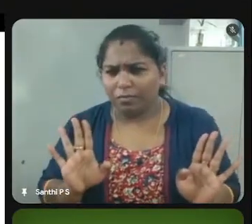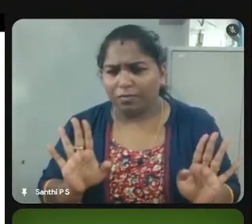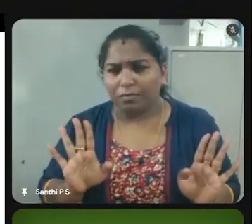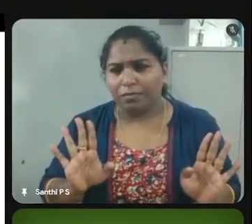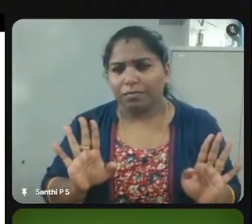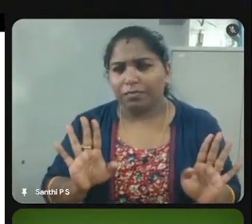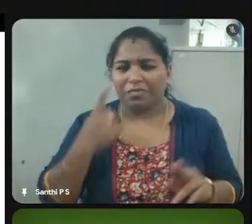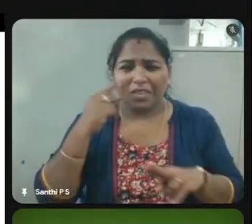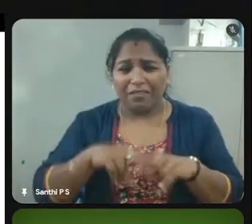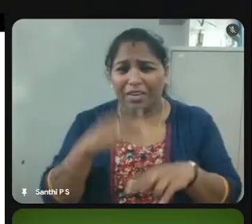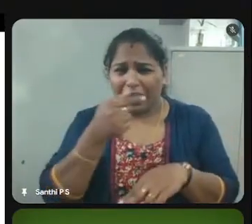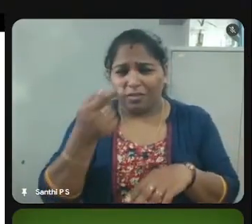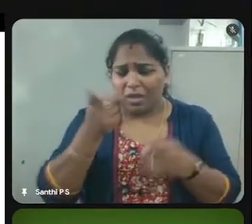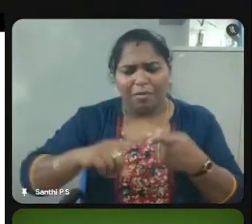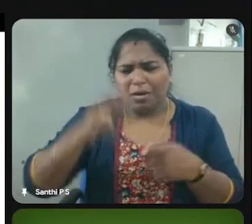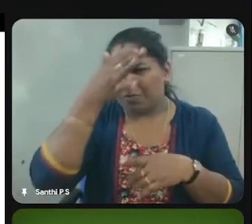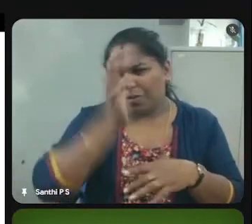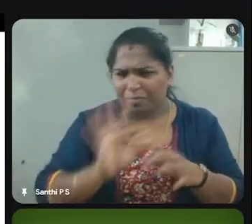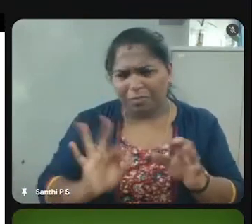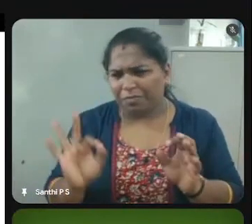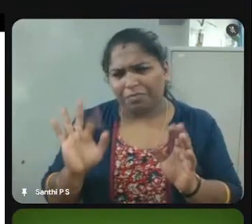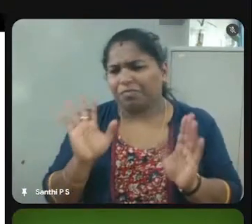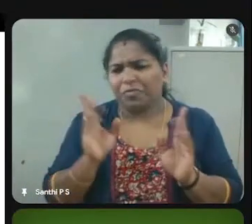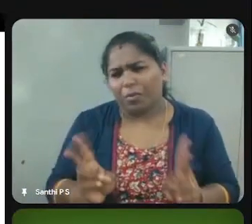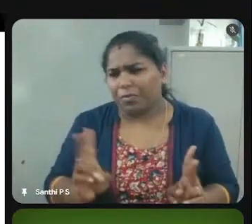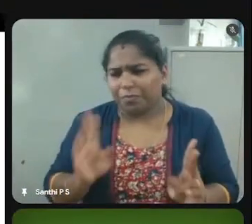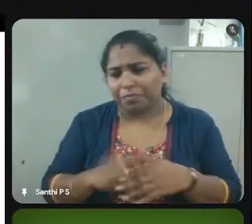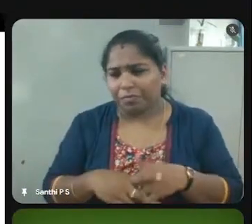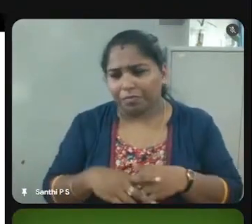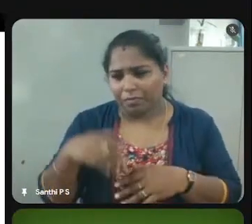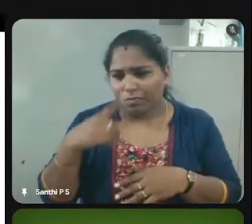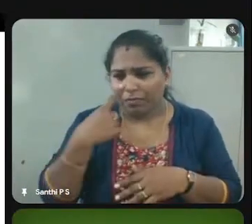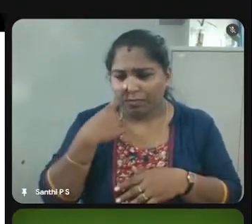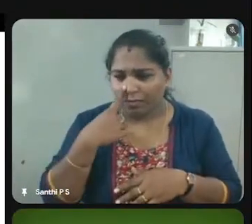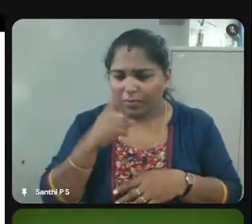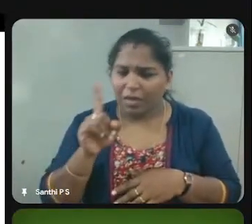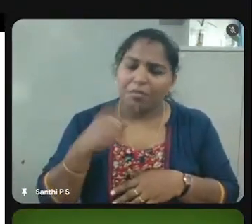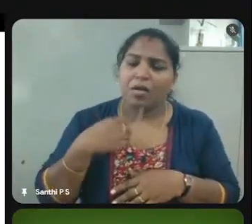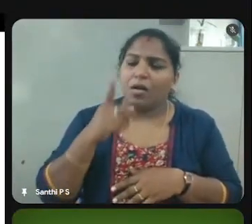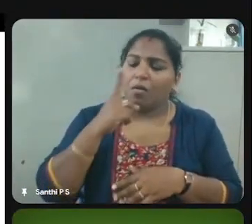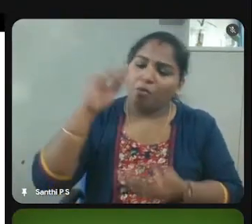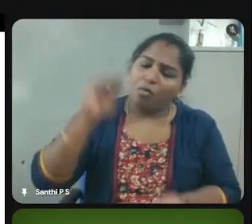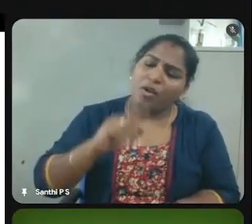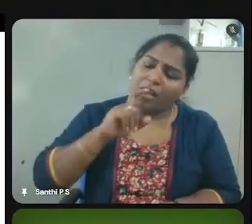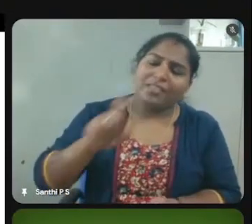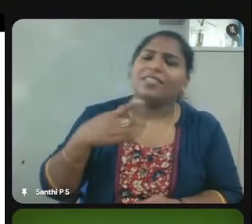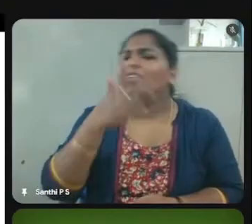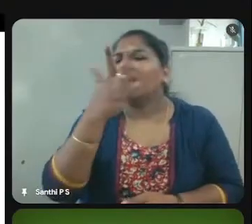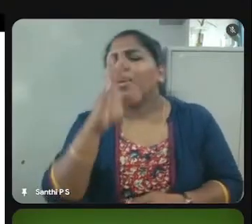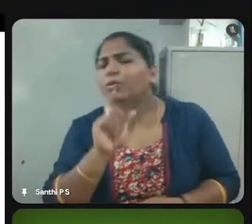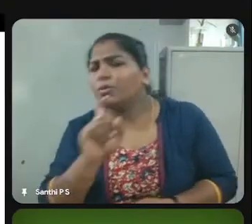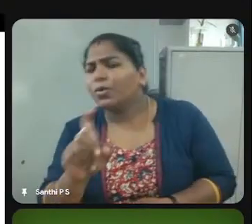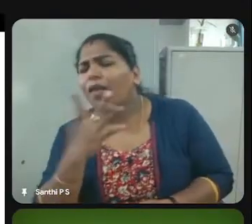ഒന്നും അവിടെ സംഭവിച്ചിട്ടുണ്ടെങ്കിൽ അത് വലിയ ടെൻഷനായിട്ട് എടുക്കേണ്ട ആവശ്യം ഇല്ലെന്നാണ് എനിക്ക് തോന്നുന്നത്. അമ്മയ്ക്ക് മോളോട് സംസാരിക്കാം, എന്താ കണ്ണാടി നോക്കുന്നത്, മോളുടെ